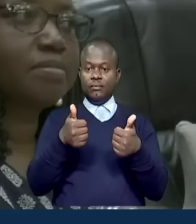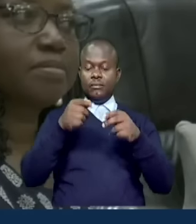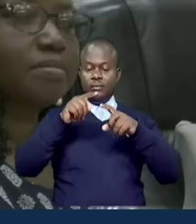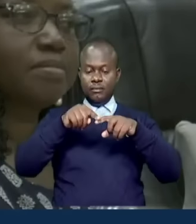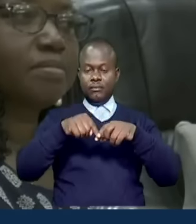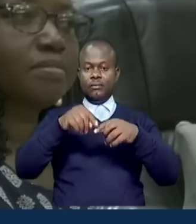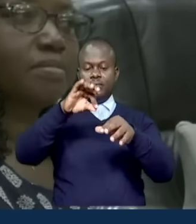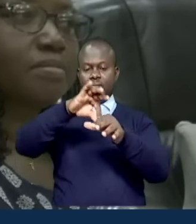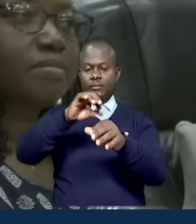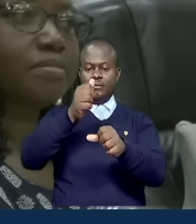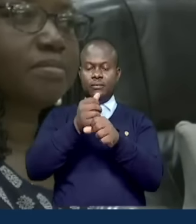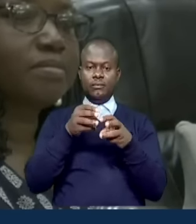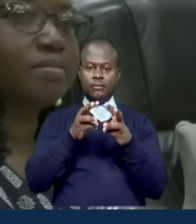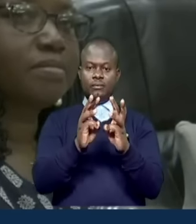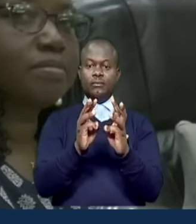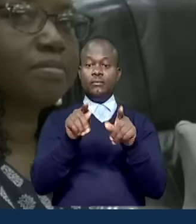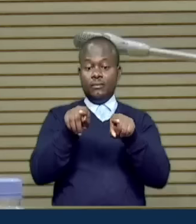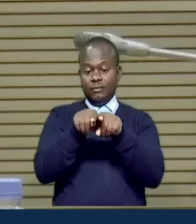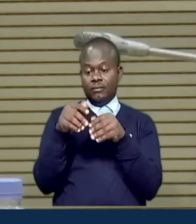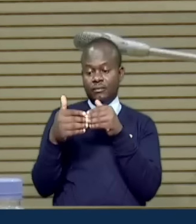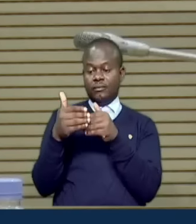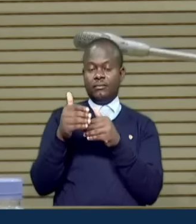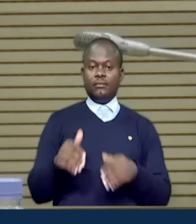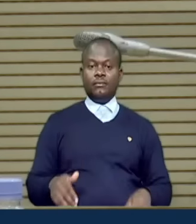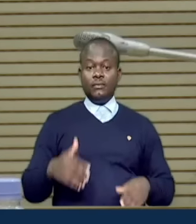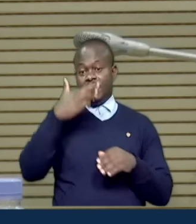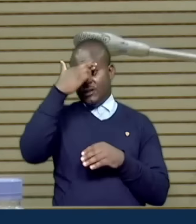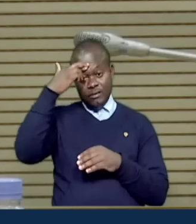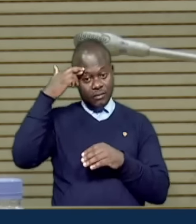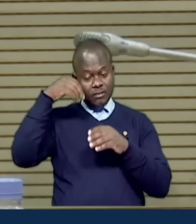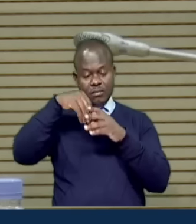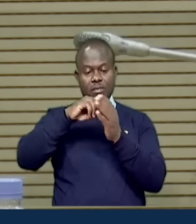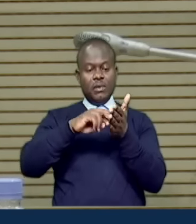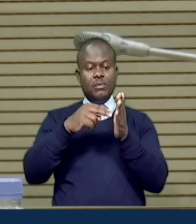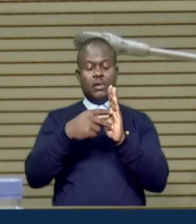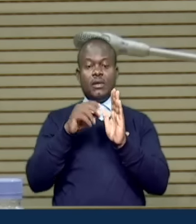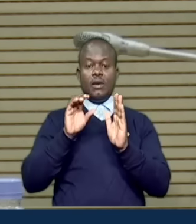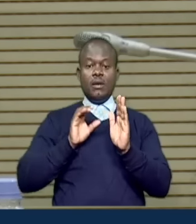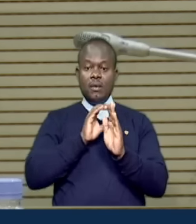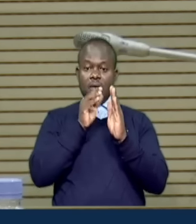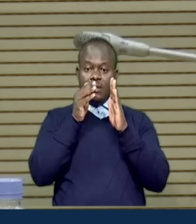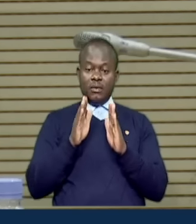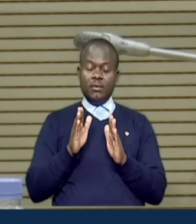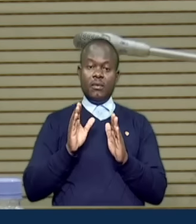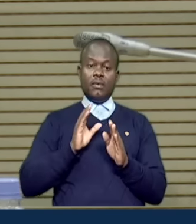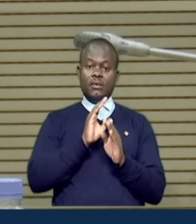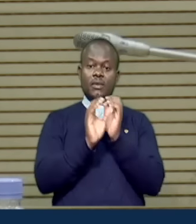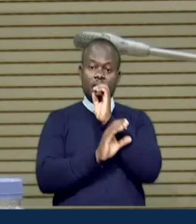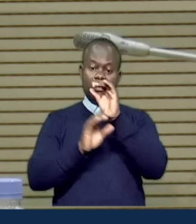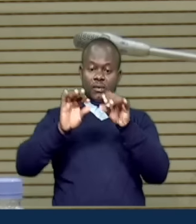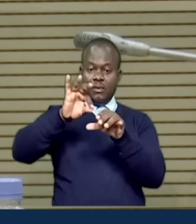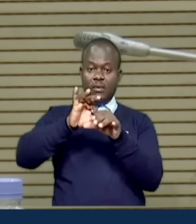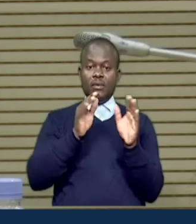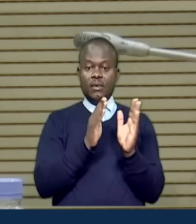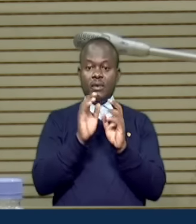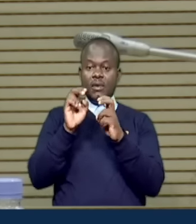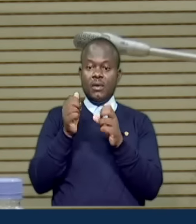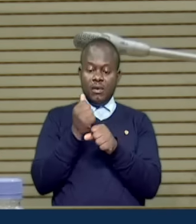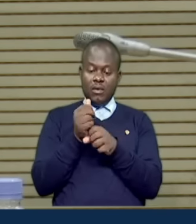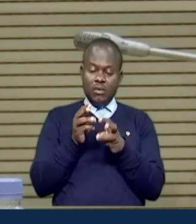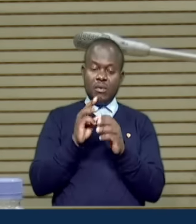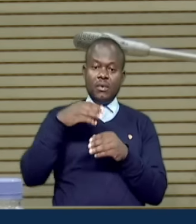agiye kujya akorwa mu buryo busa naho bwegeranye. Akaba ariyo mpamvu muri uyu mushinga abakomiseri ba komisiyo y'amatora twateganyije ko bakora mu buryo